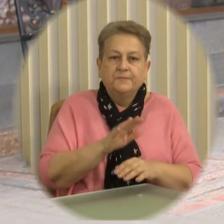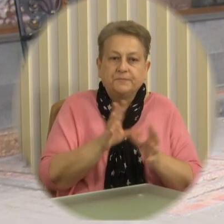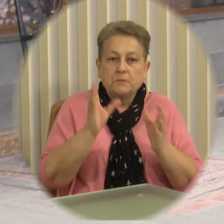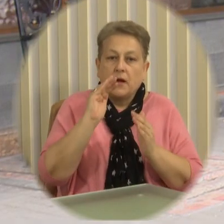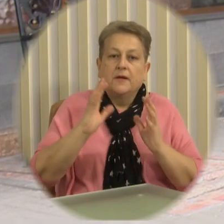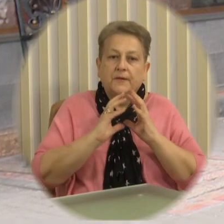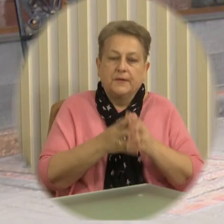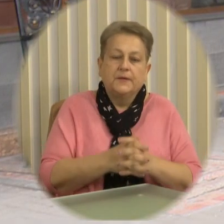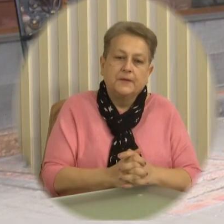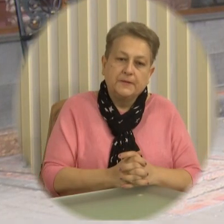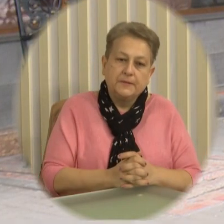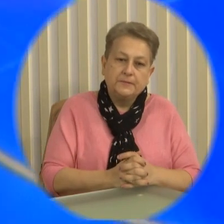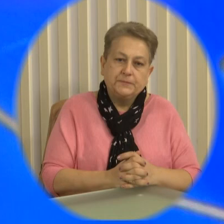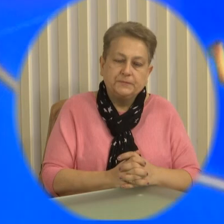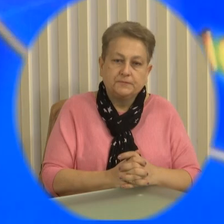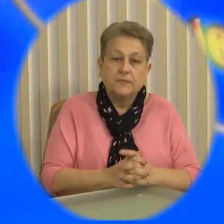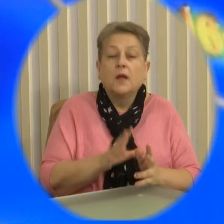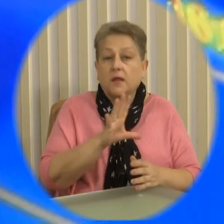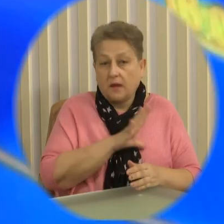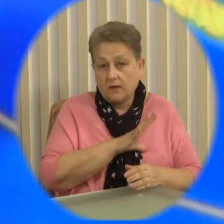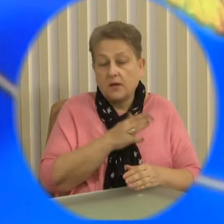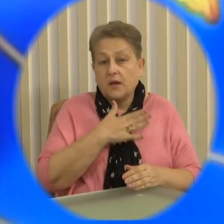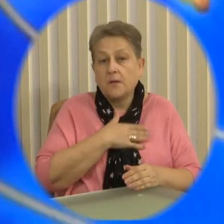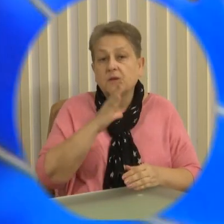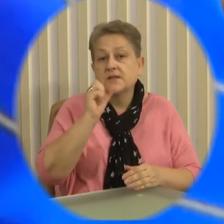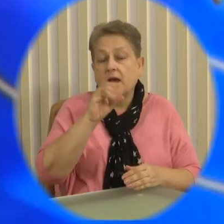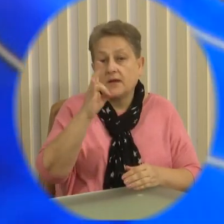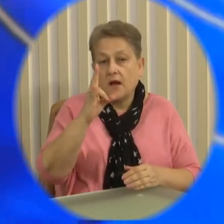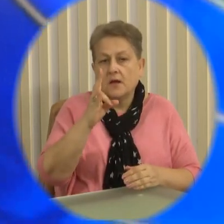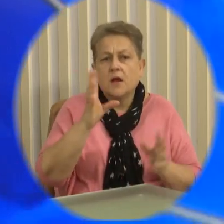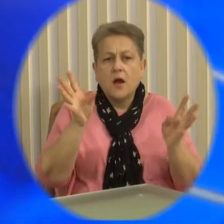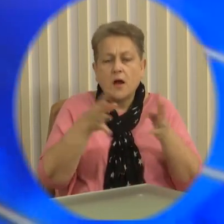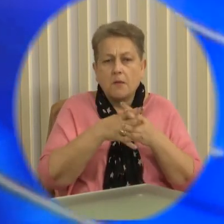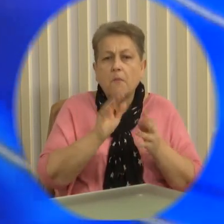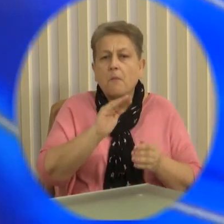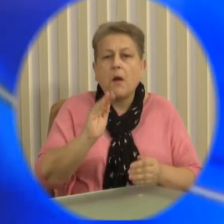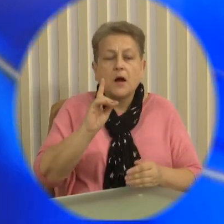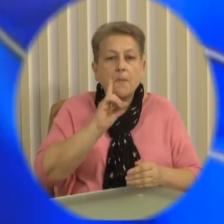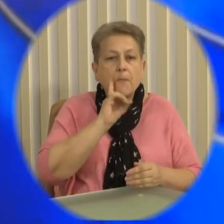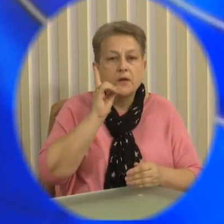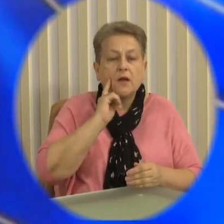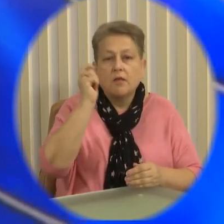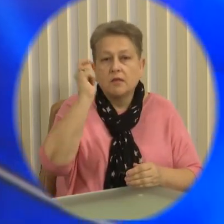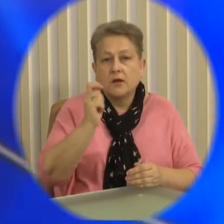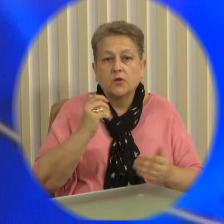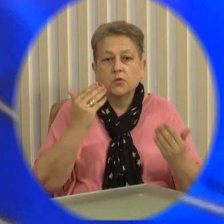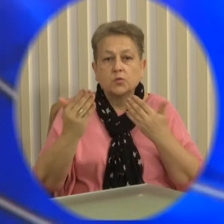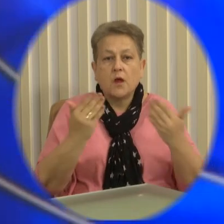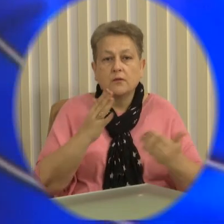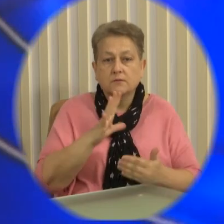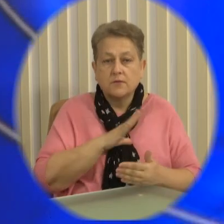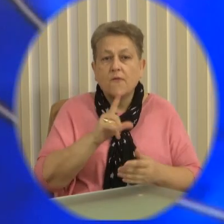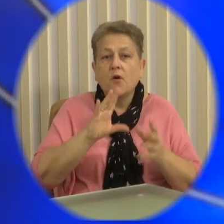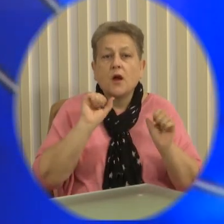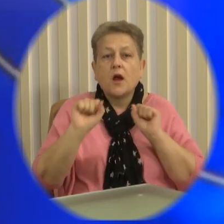Մանկական երկիր։ Տեղի է ունեցել Իմ Սարյանը խորագրով համահայկական մանկապատանեկան նկարչական ցուցահանդեսը,